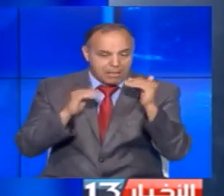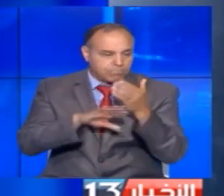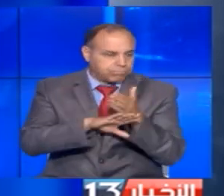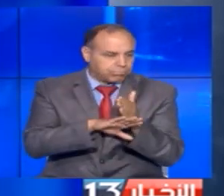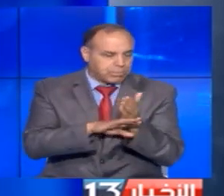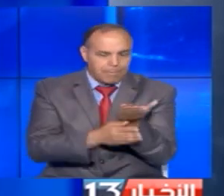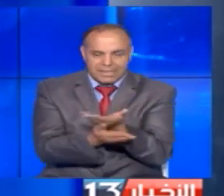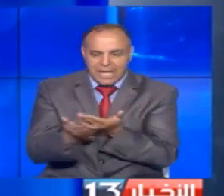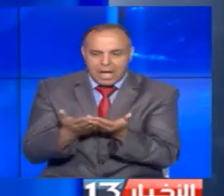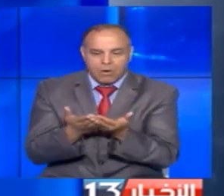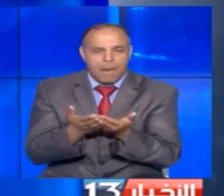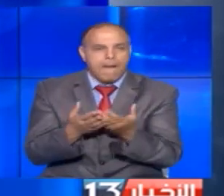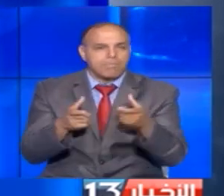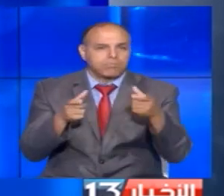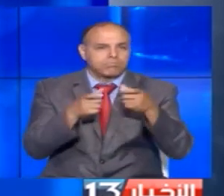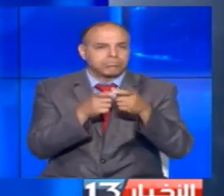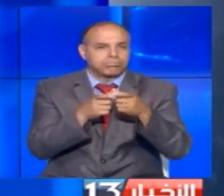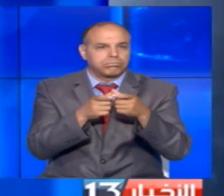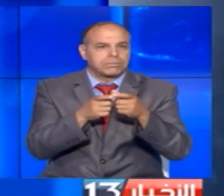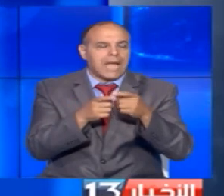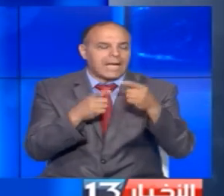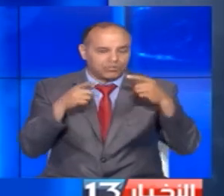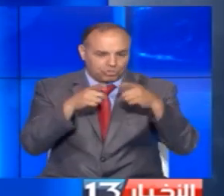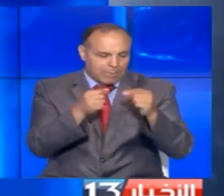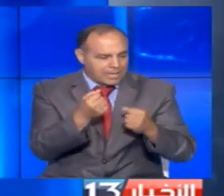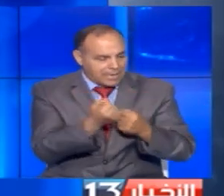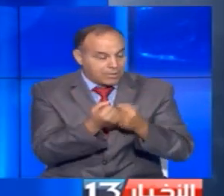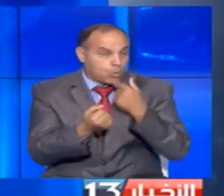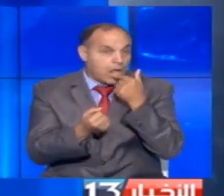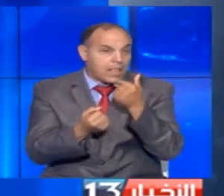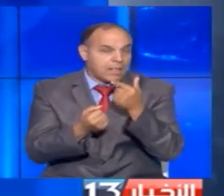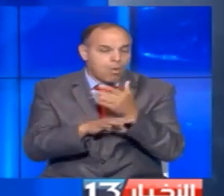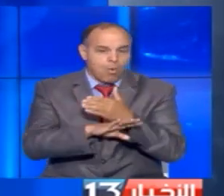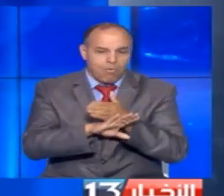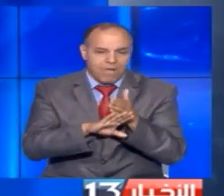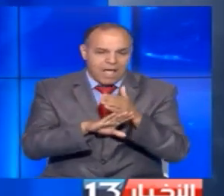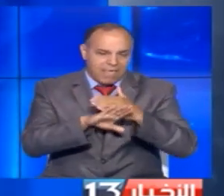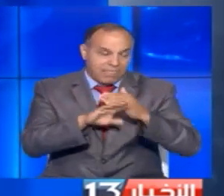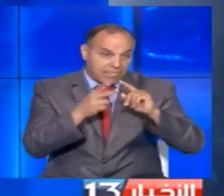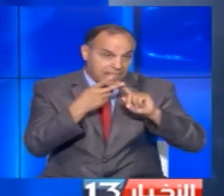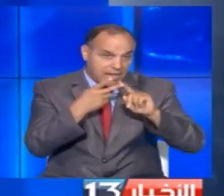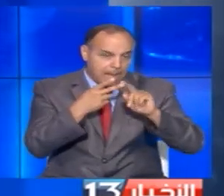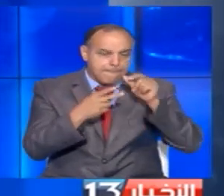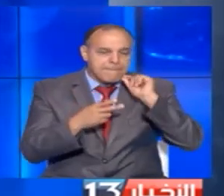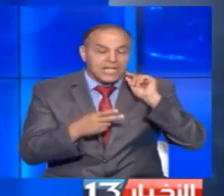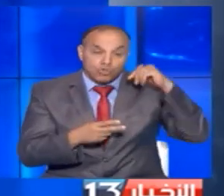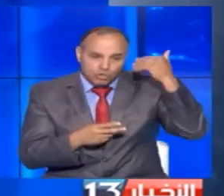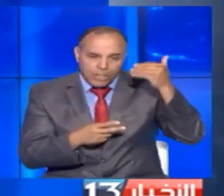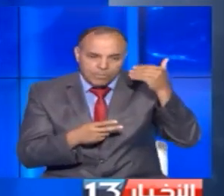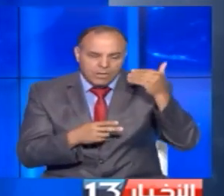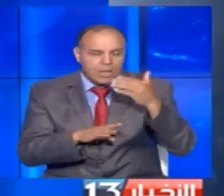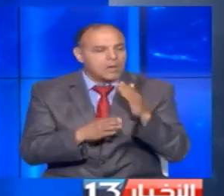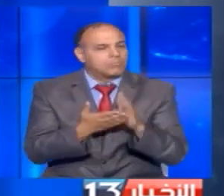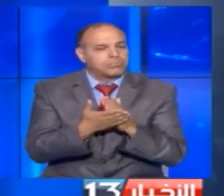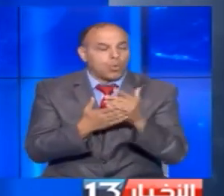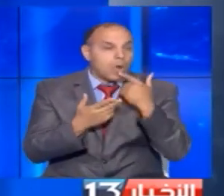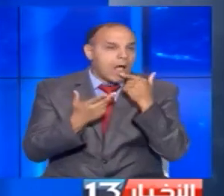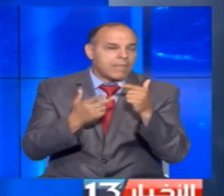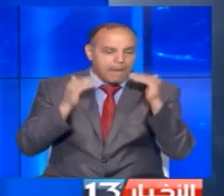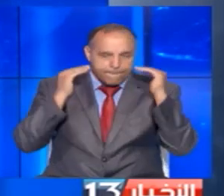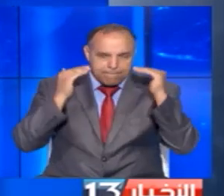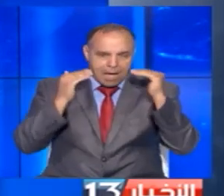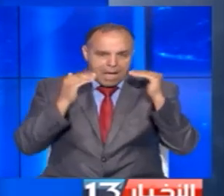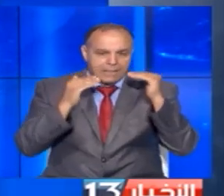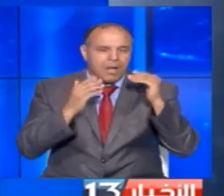بالتعاون مع مجمع ميتسوبيشي الياباني والتي ينتهي جزئها الثاني في القادم ستوفر الى جانب محطه